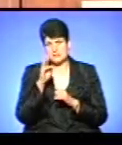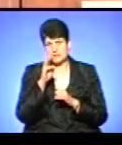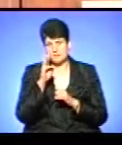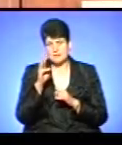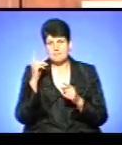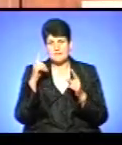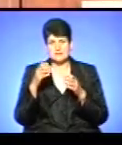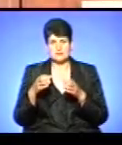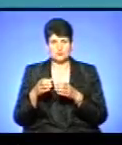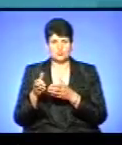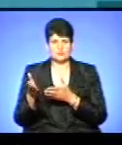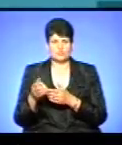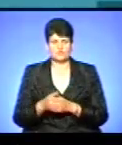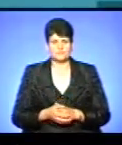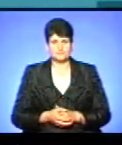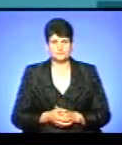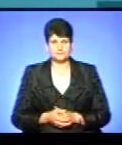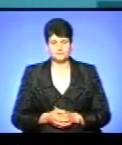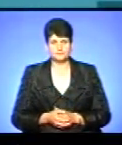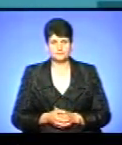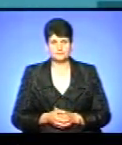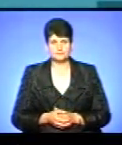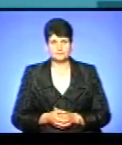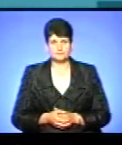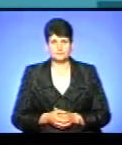платою мистецьку складову.